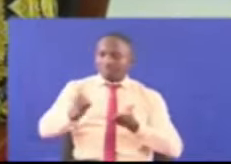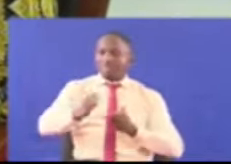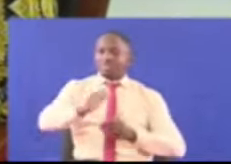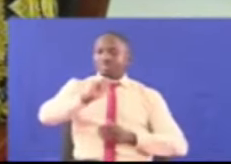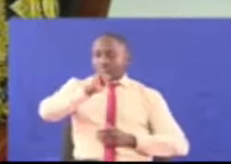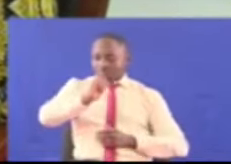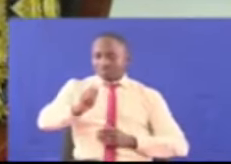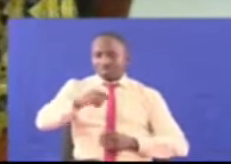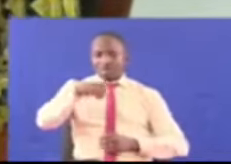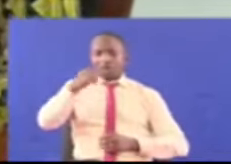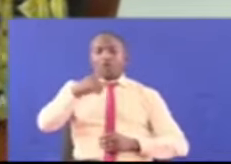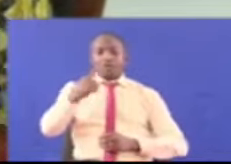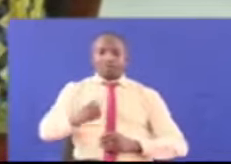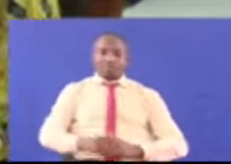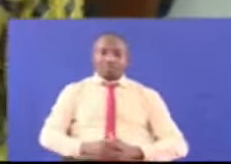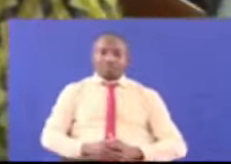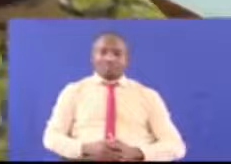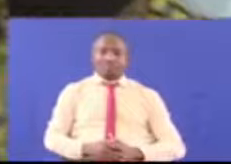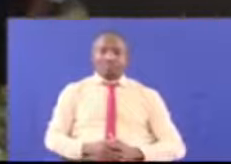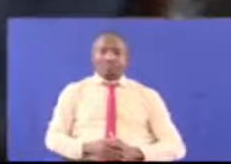mheshimiwa.